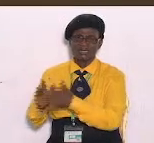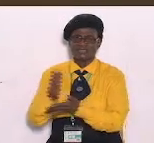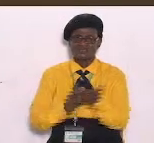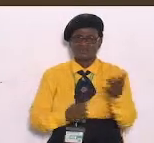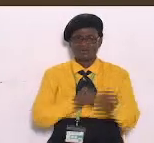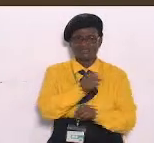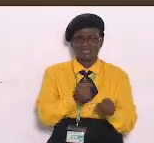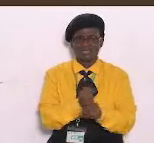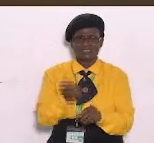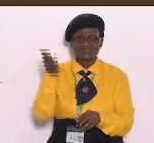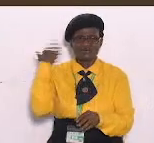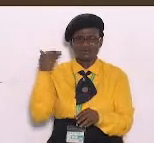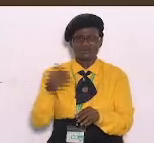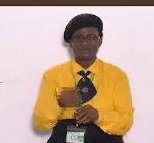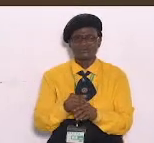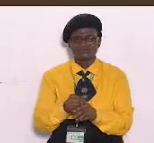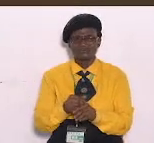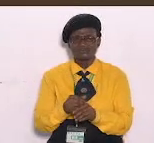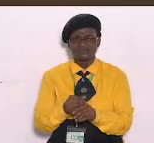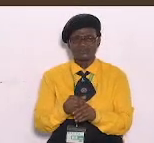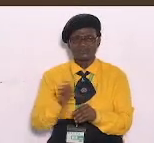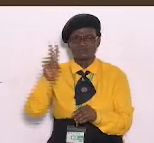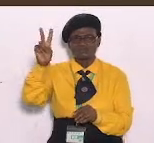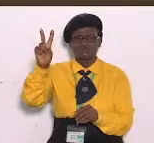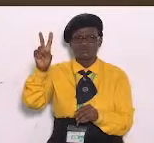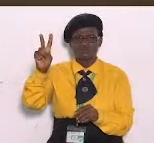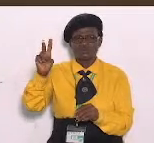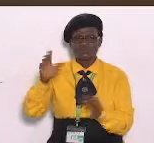miséricorde des années passées